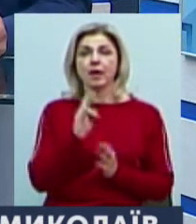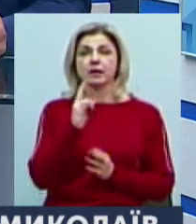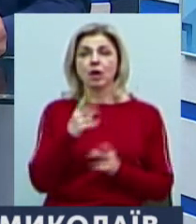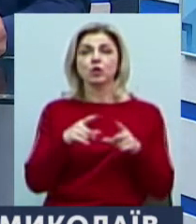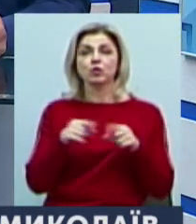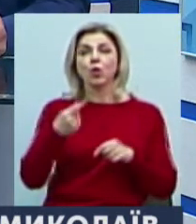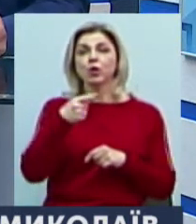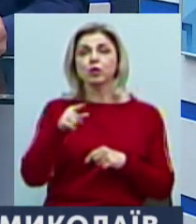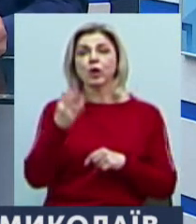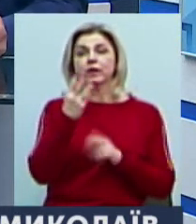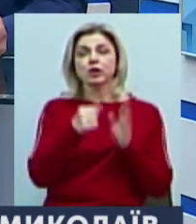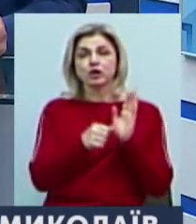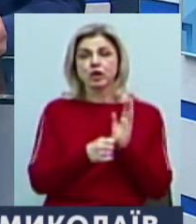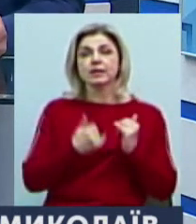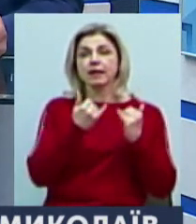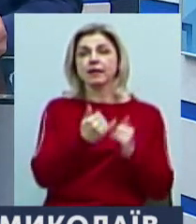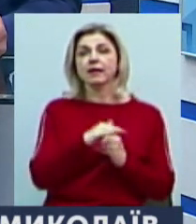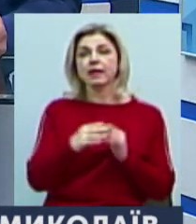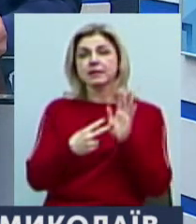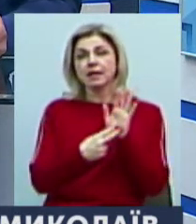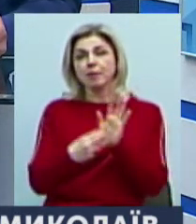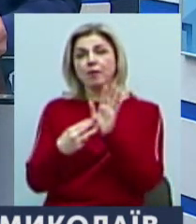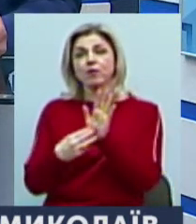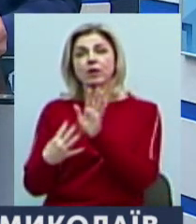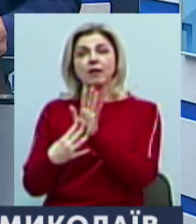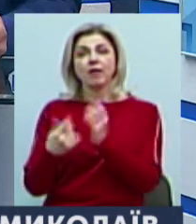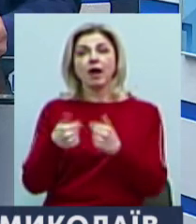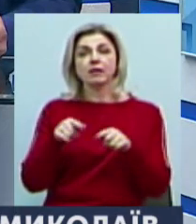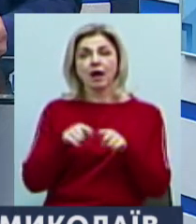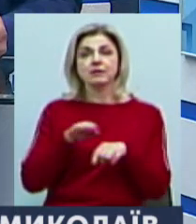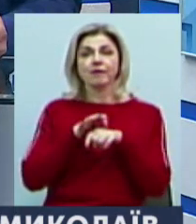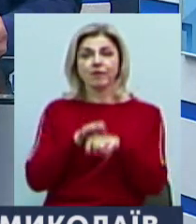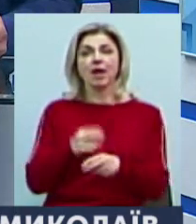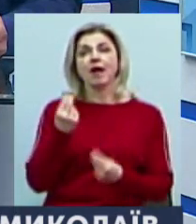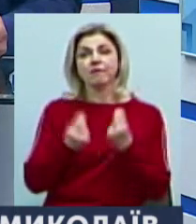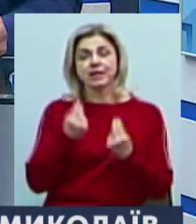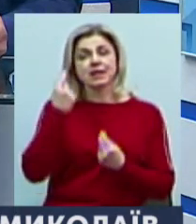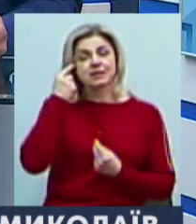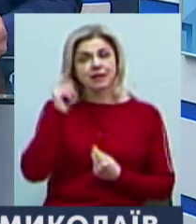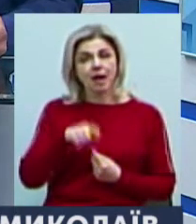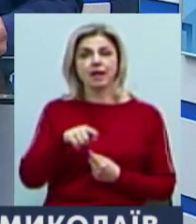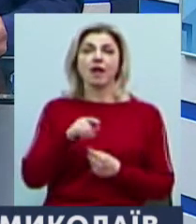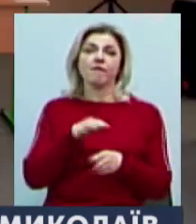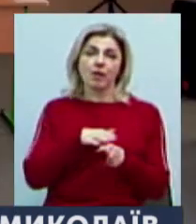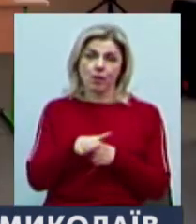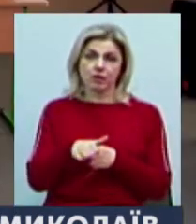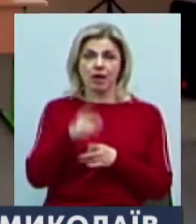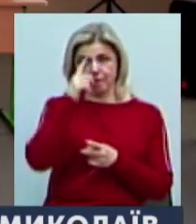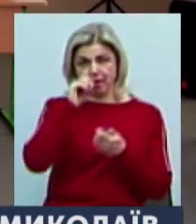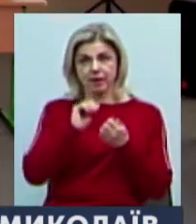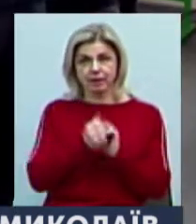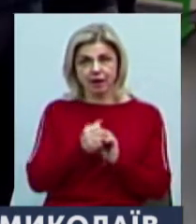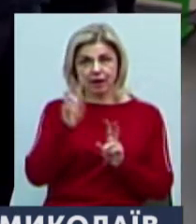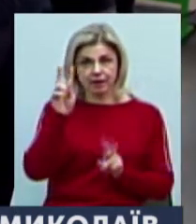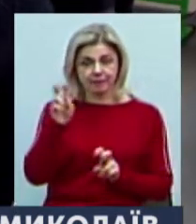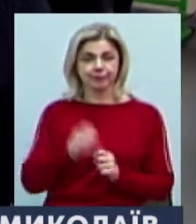загальноосвітній школі номер 36 для дітей 7, 8 та 9 класів відбувся квест «Знай, дотримуйся, пам'ятай». У декілька